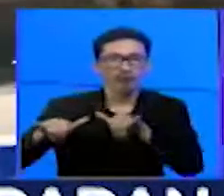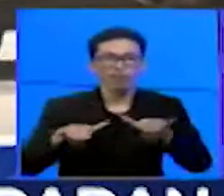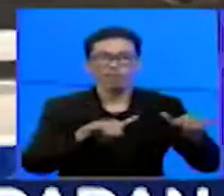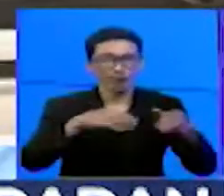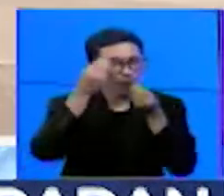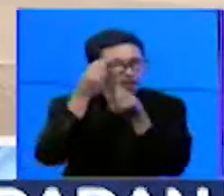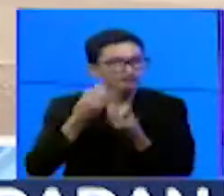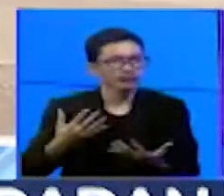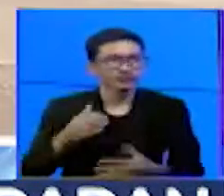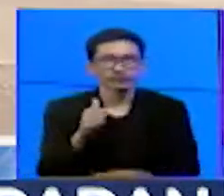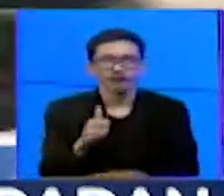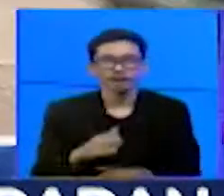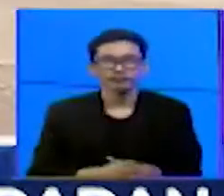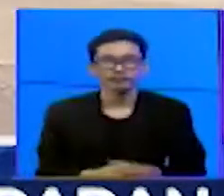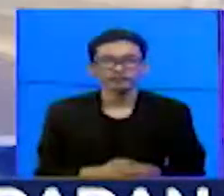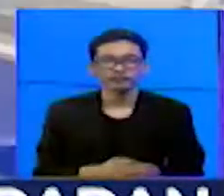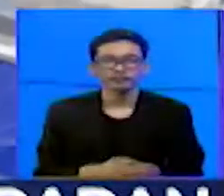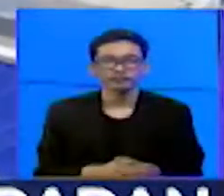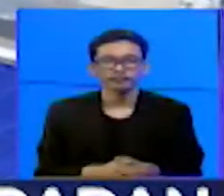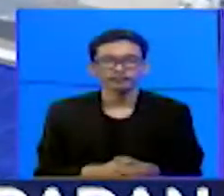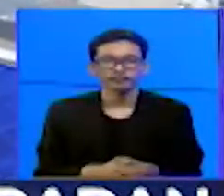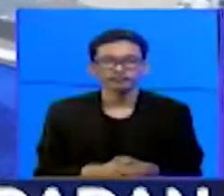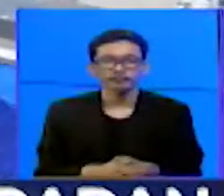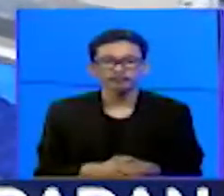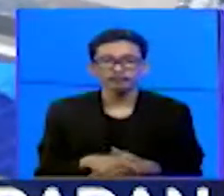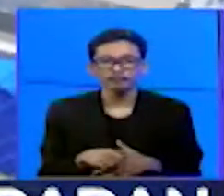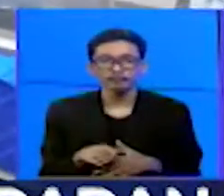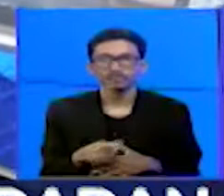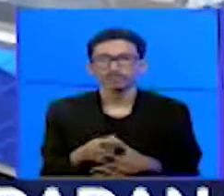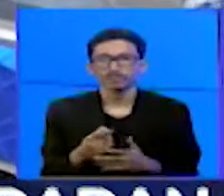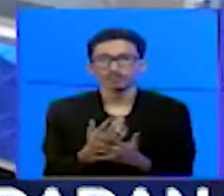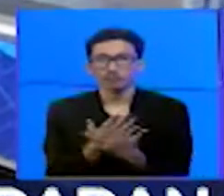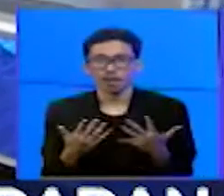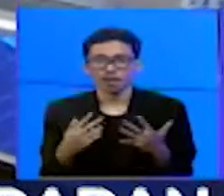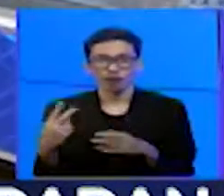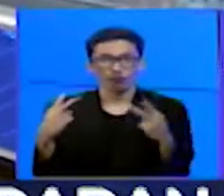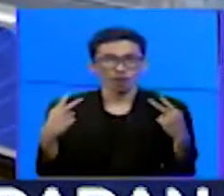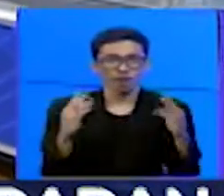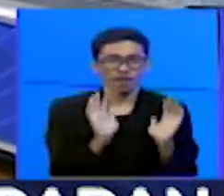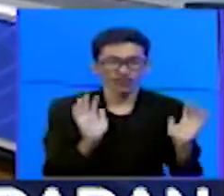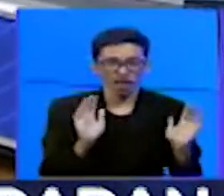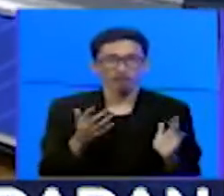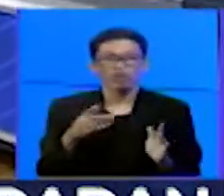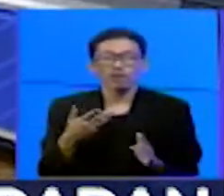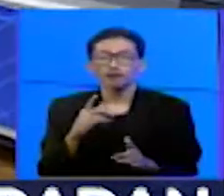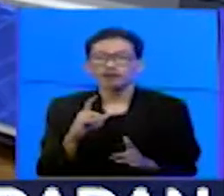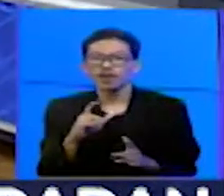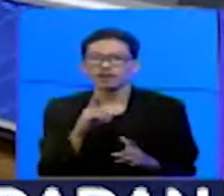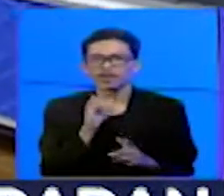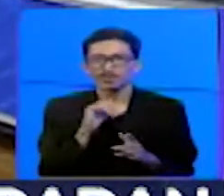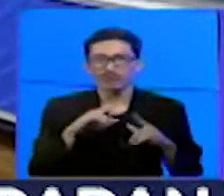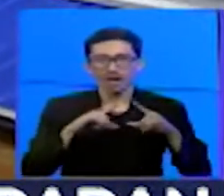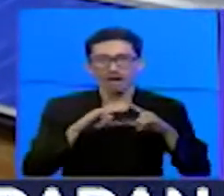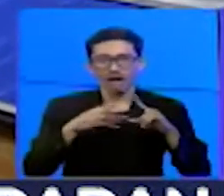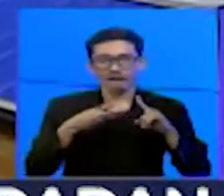nih Mbak Irma, mungkin bisa disampaikan kepada masyarakat saat ini yang tengah menonton tayangan ini tentunya, tentang bahwa COVID-19 ini bukanlah sebuah aib,